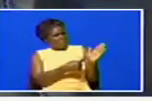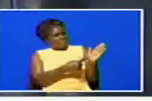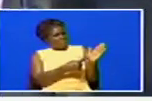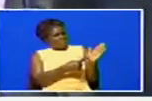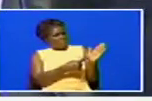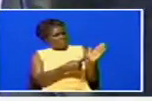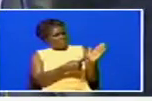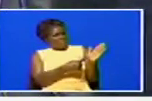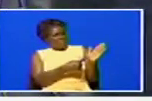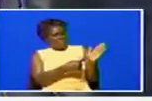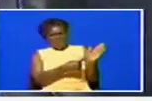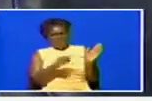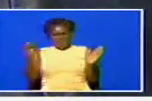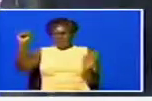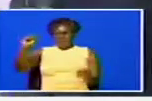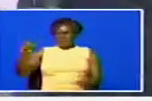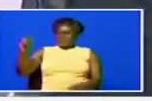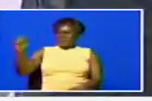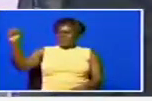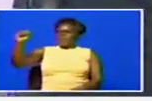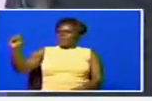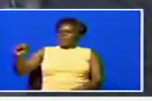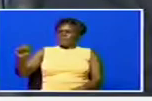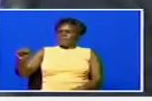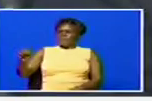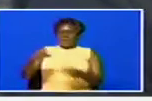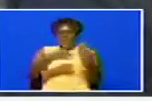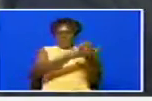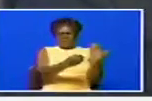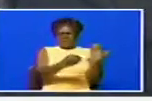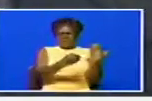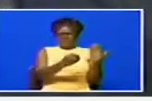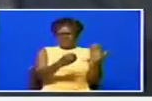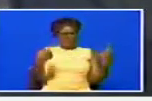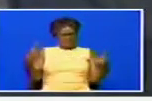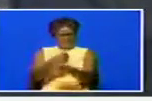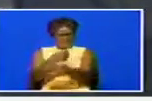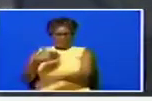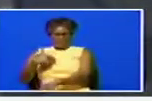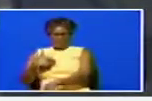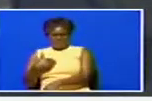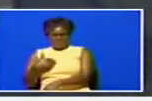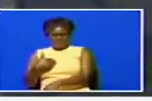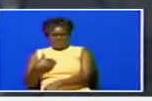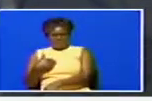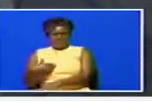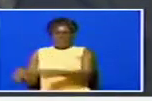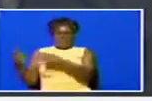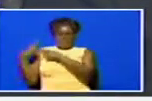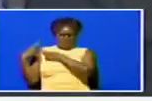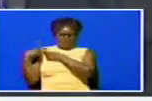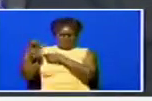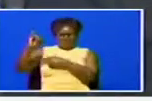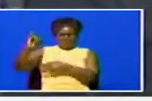yaliyopatwa kwa njia ya SMS. Mm-hmm. Na yale matokeo ambayo yamekuwa scanned. Ukipata ya kwamba kuna tofauti, ni jukumu la